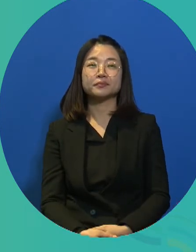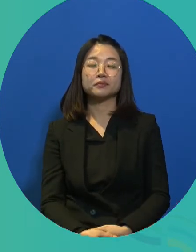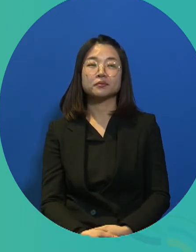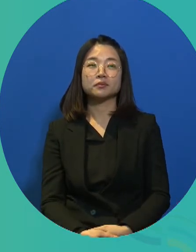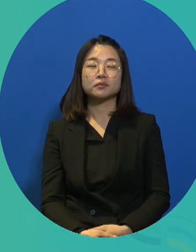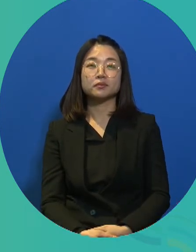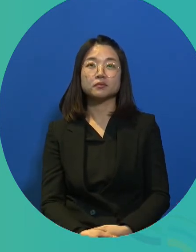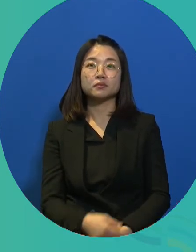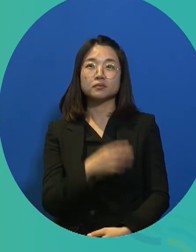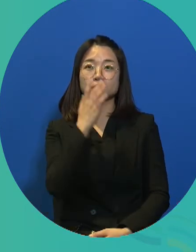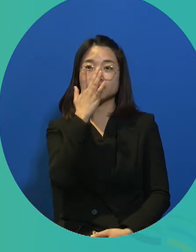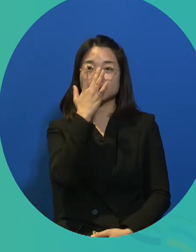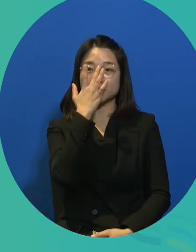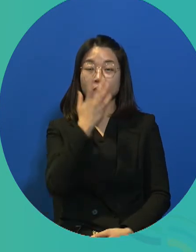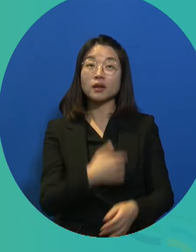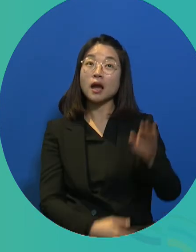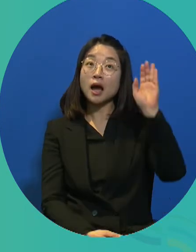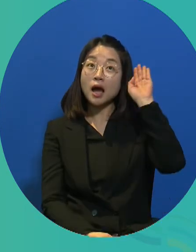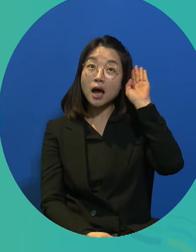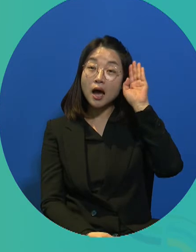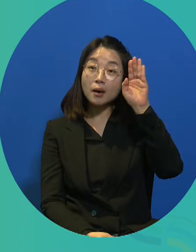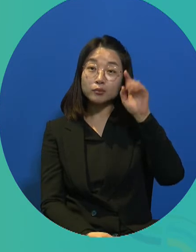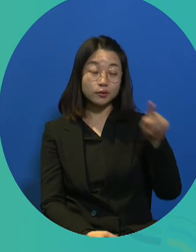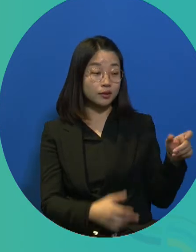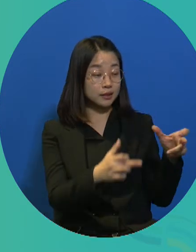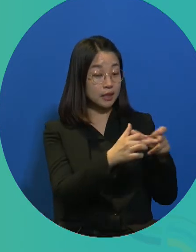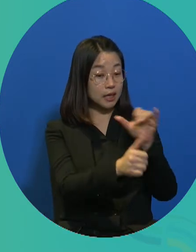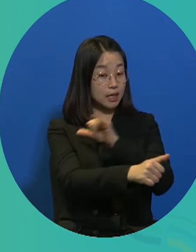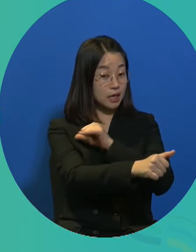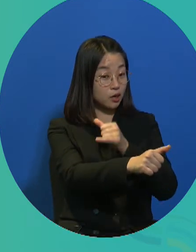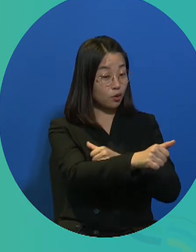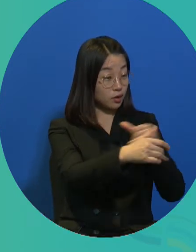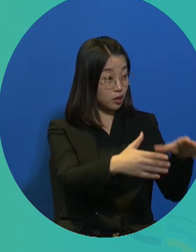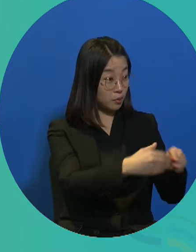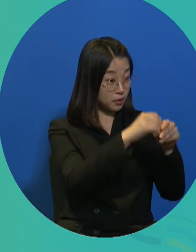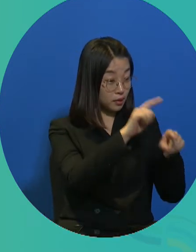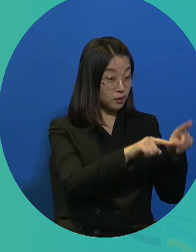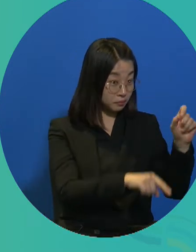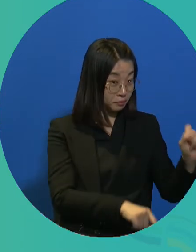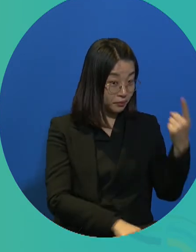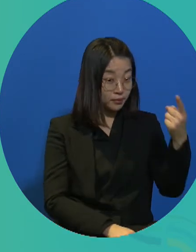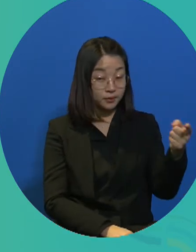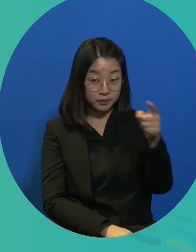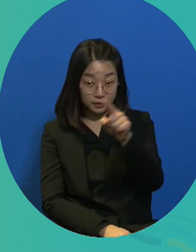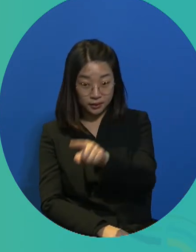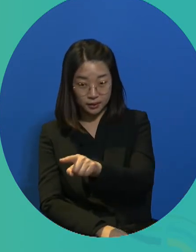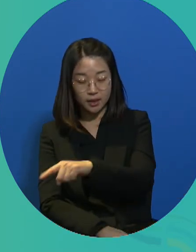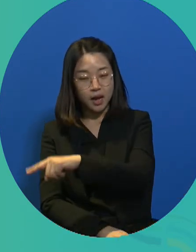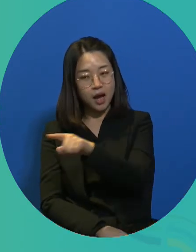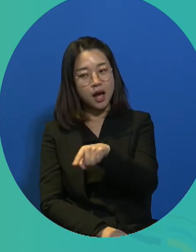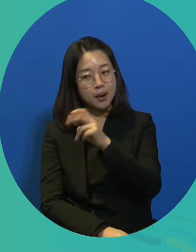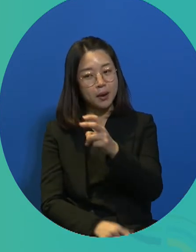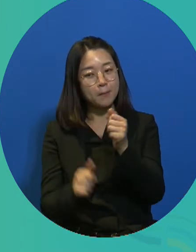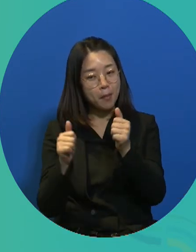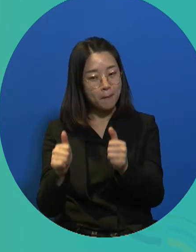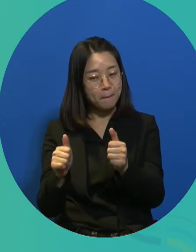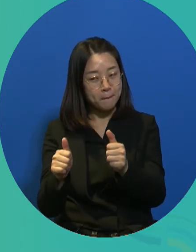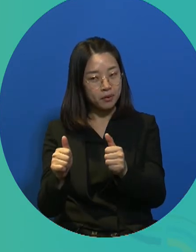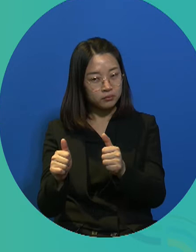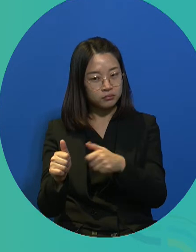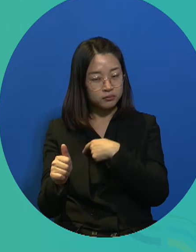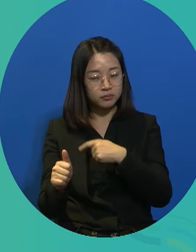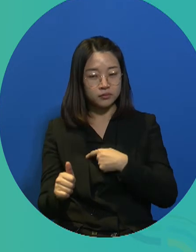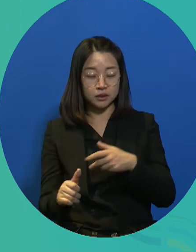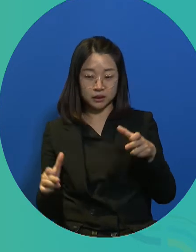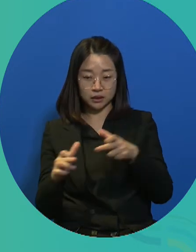앞으로 또 CRPD 선택 의정서가 비준된 이후에 개인 진정에 대한 결정이 나온다면은 이러한 결정에 대해서도